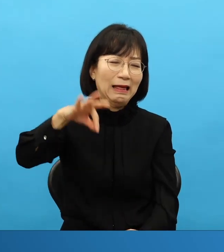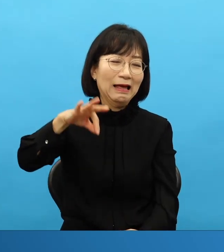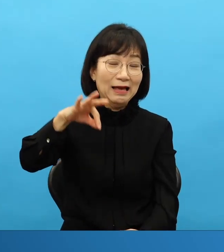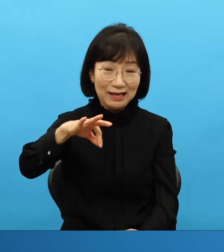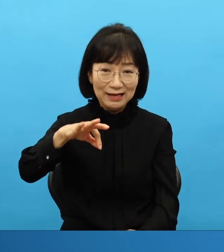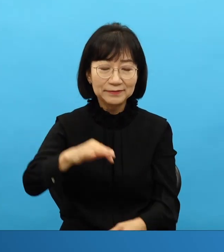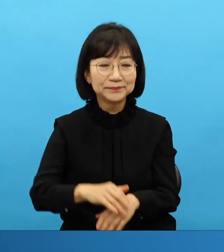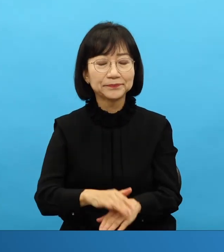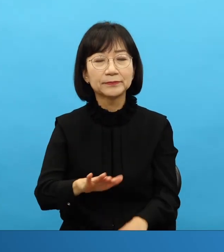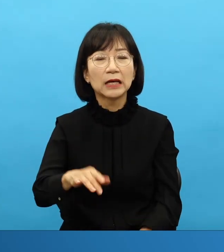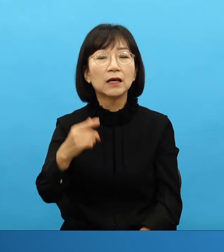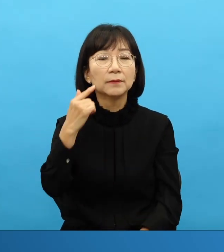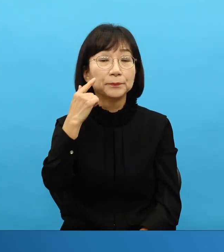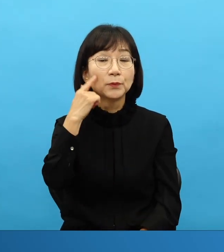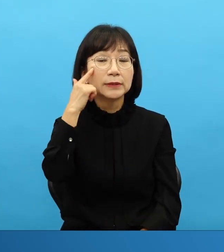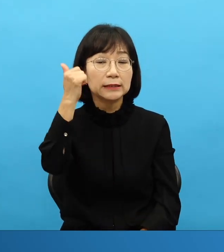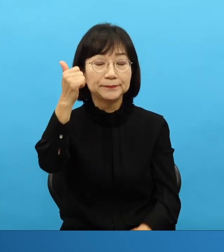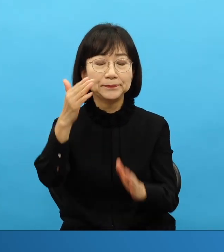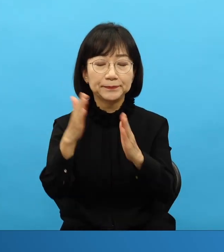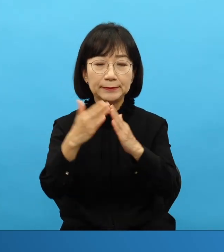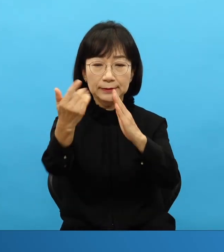오시면서 야